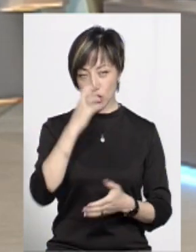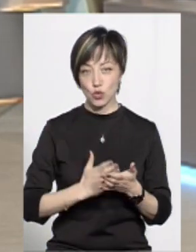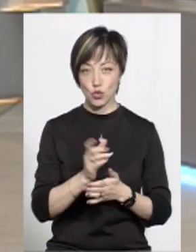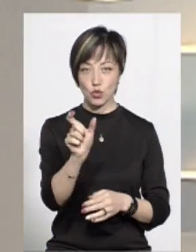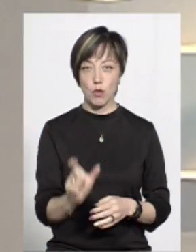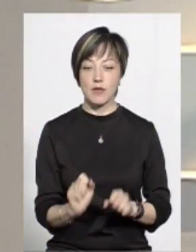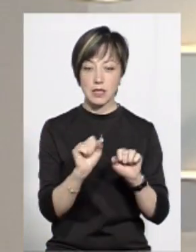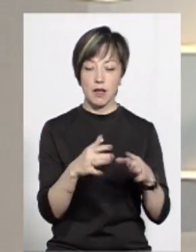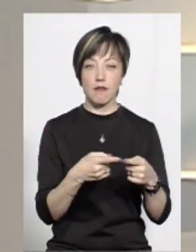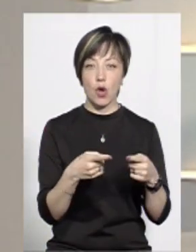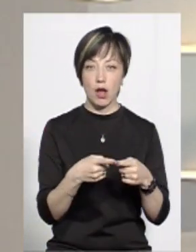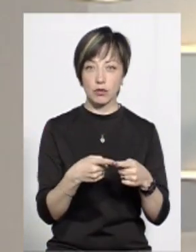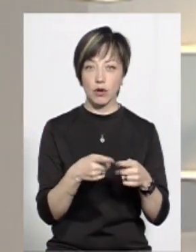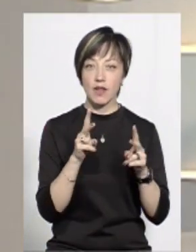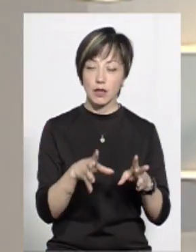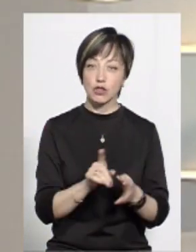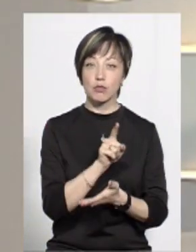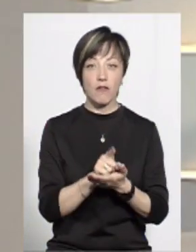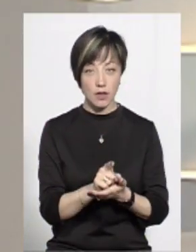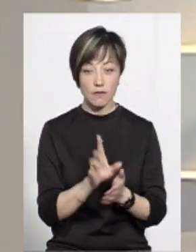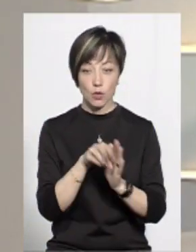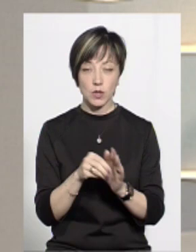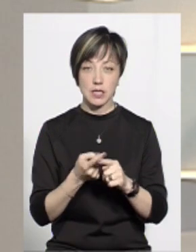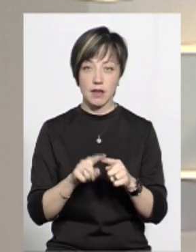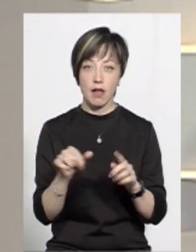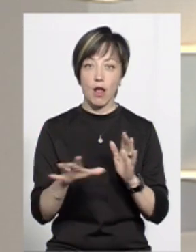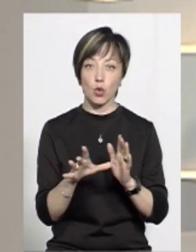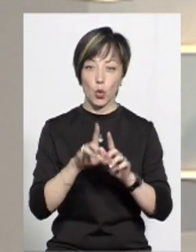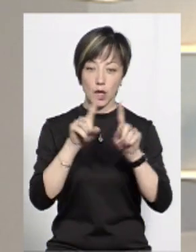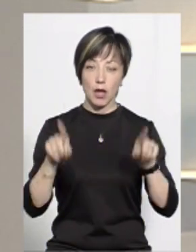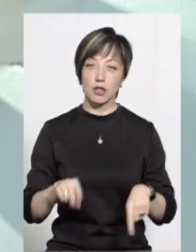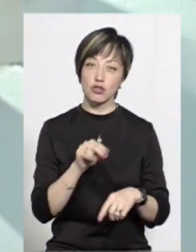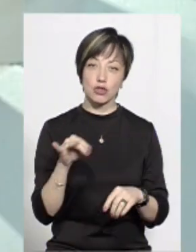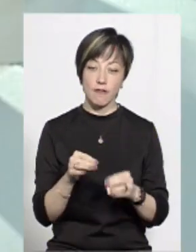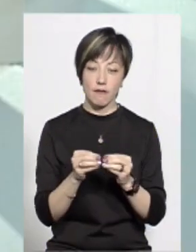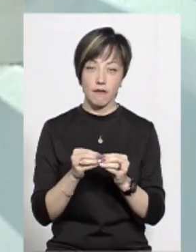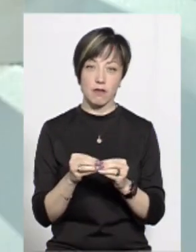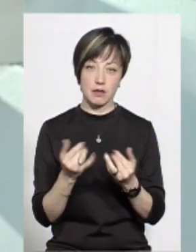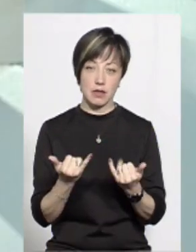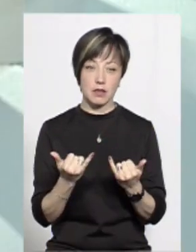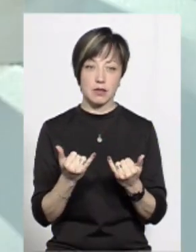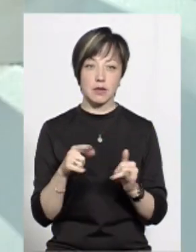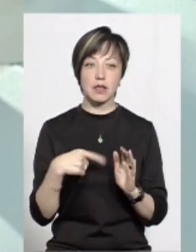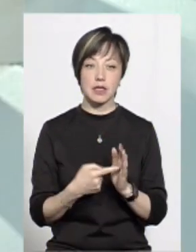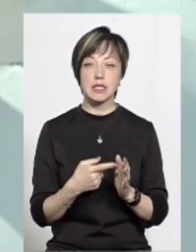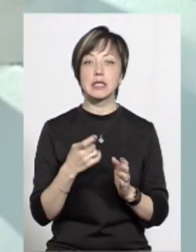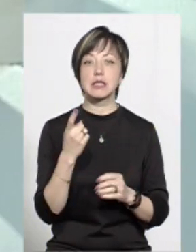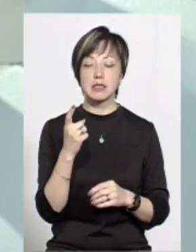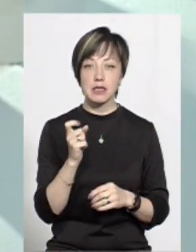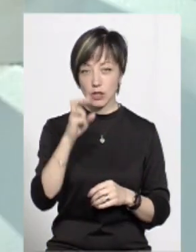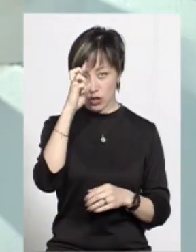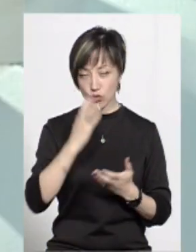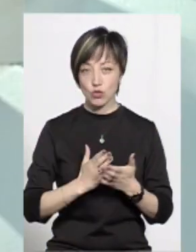оренду майно, чи повинен він вносити це в електронну декларацію, чи от у цю, хто яку зараз здає? Так, до речі, на